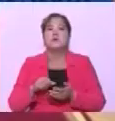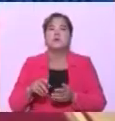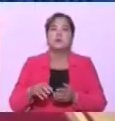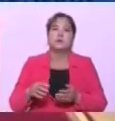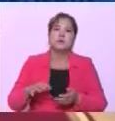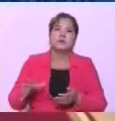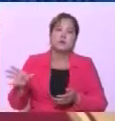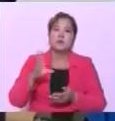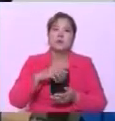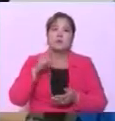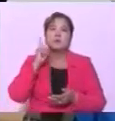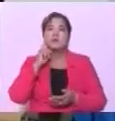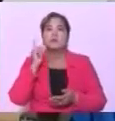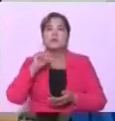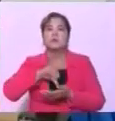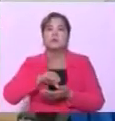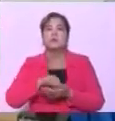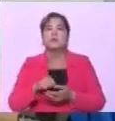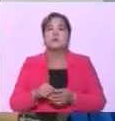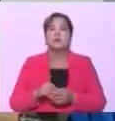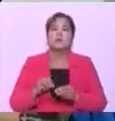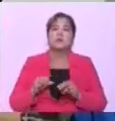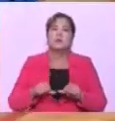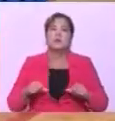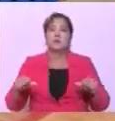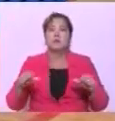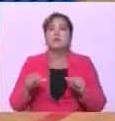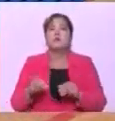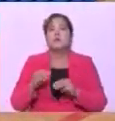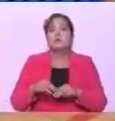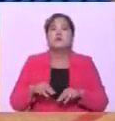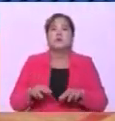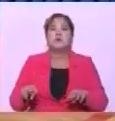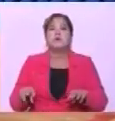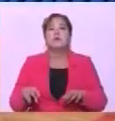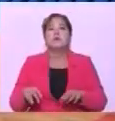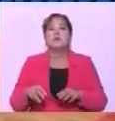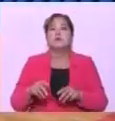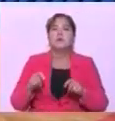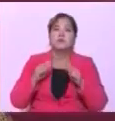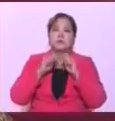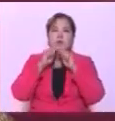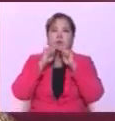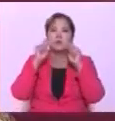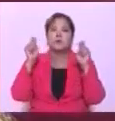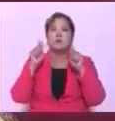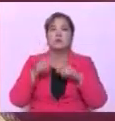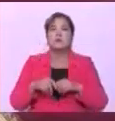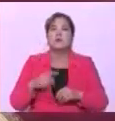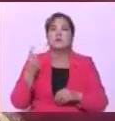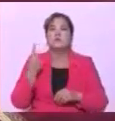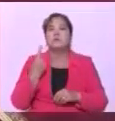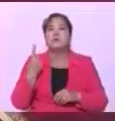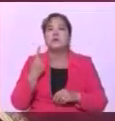участвует в этом председатель деново избирательного участка вручили спортсмену сувениры в целом подарки предусмотрены для первых